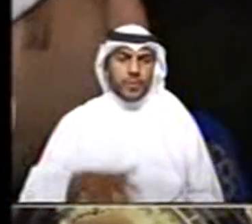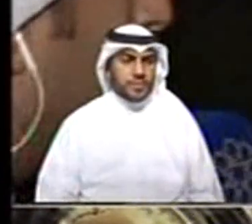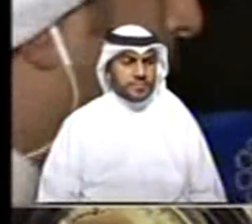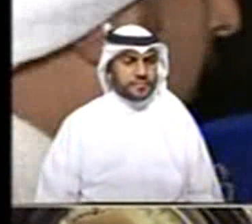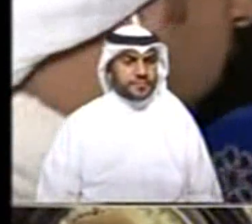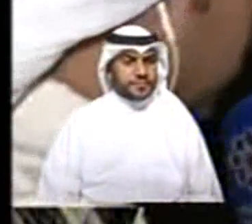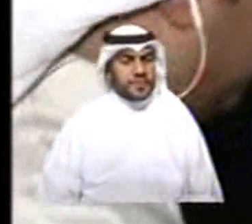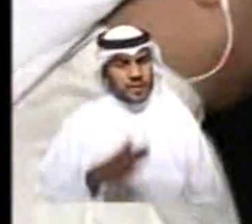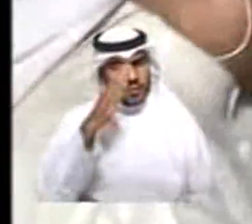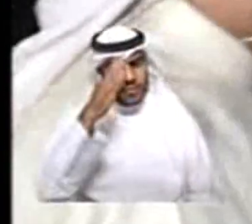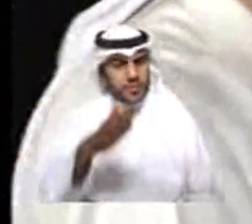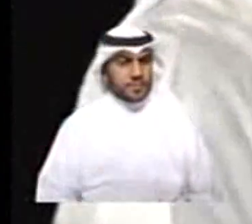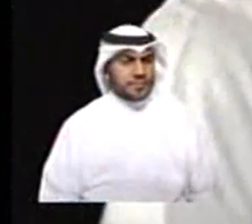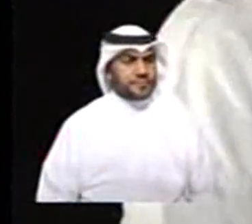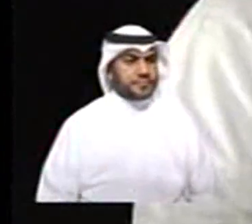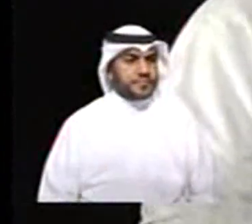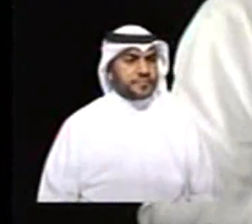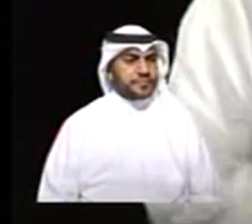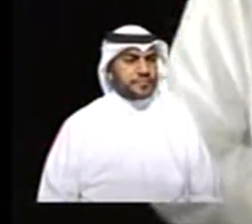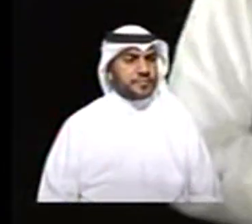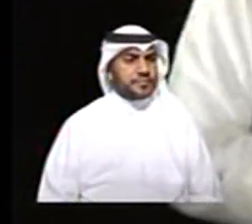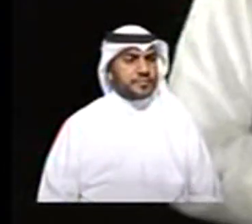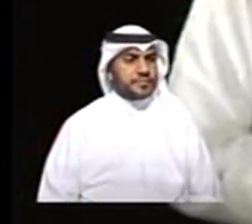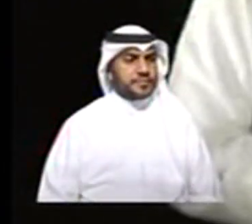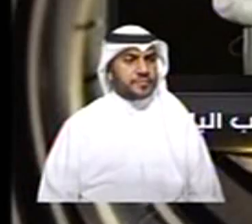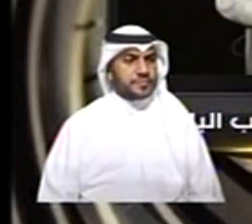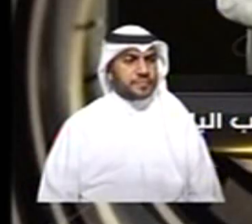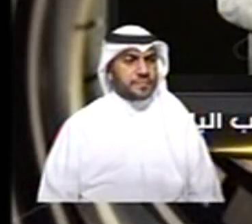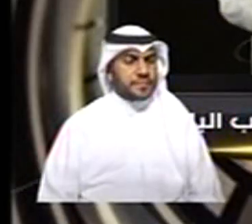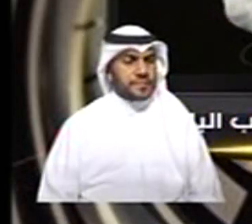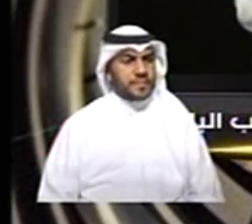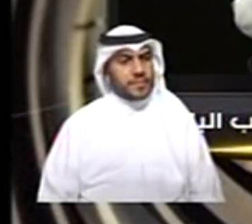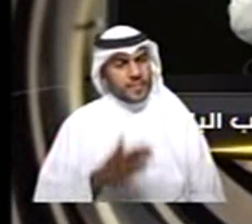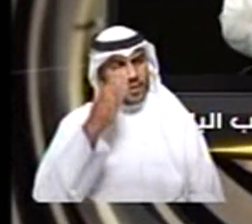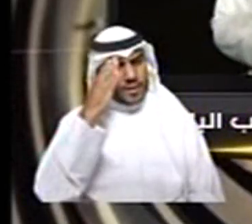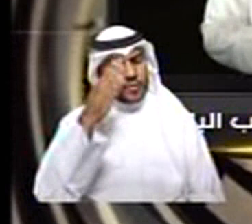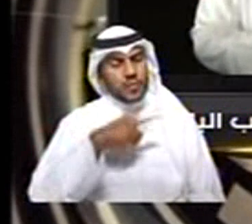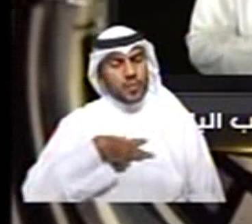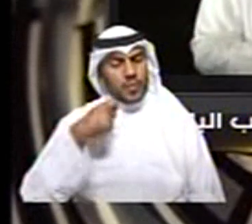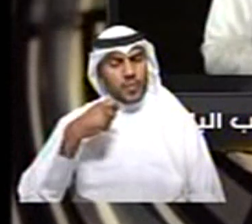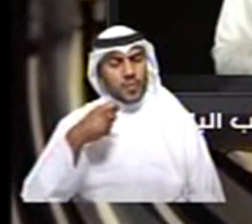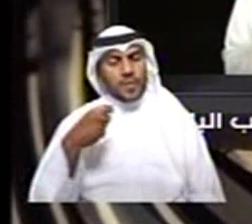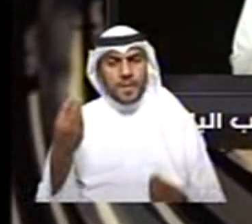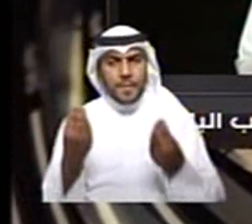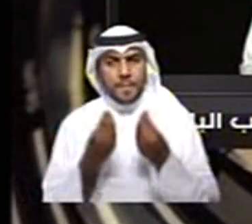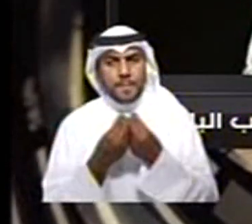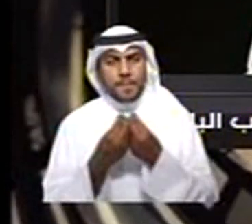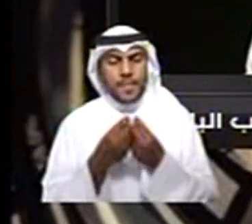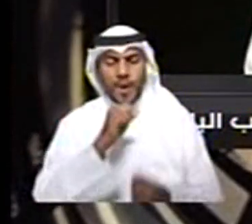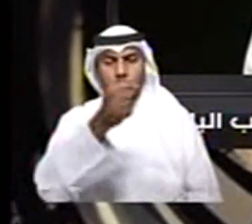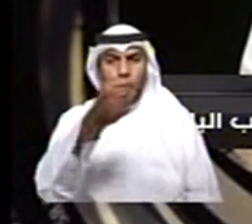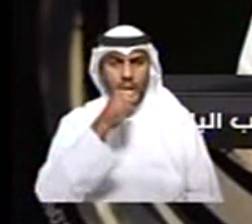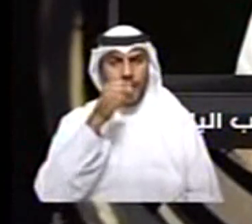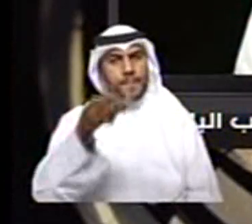شكر على واجب، شكرا مع الوزير، شكرا جزيلا. بسام، مثل ما ذكر معالي وزير الأشغال العامة وزير الدولة شؤون البلدية مهندس